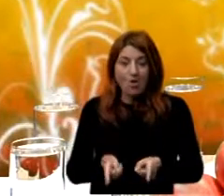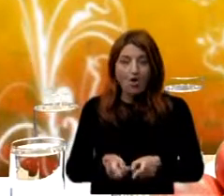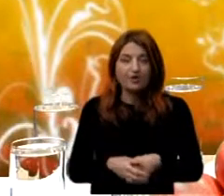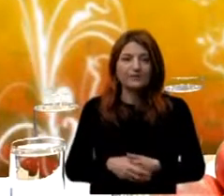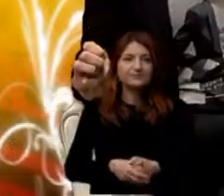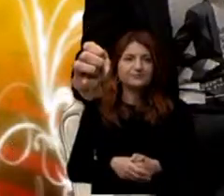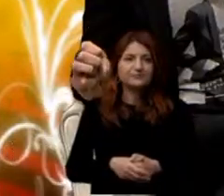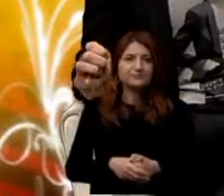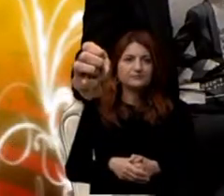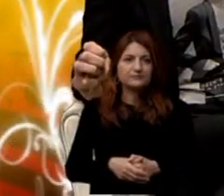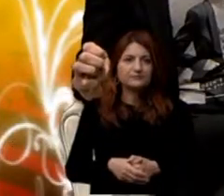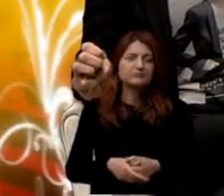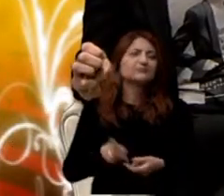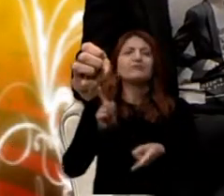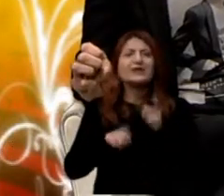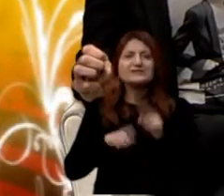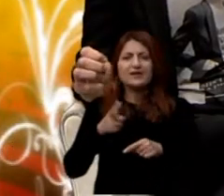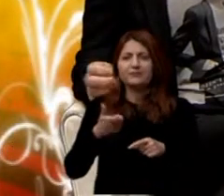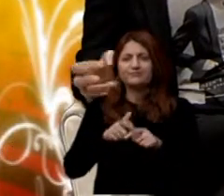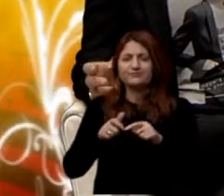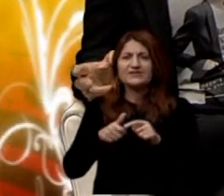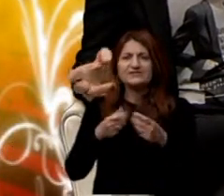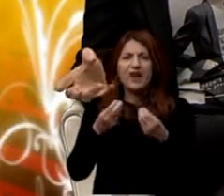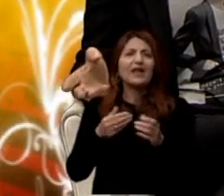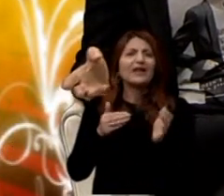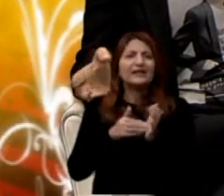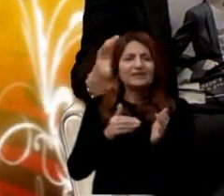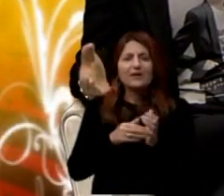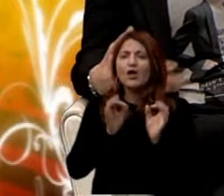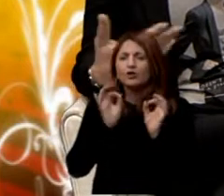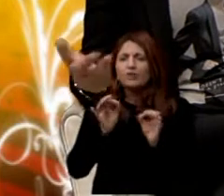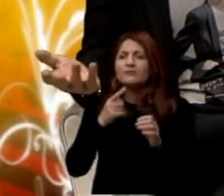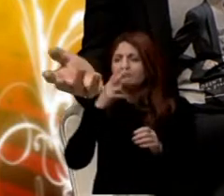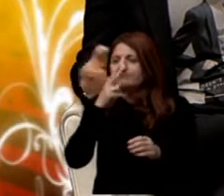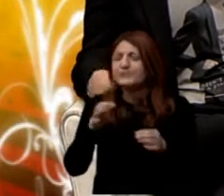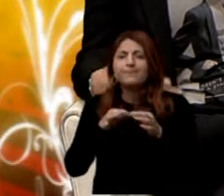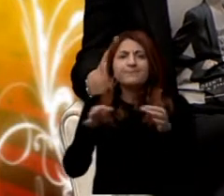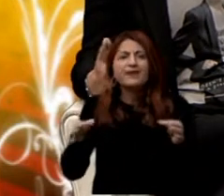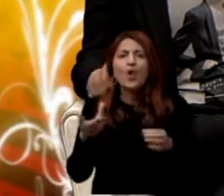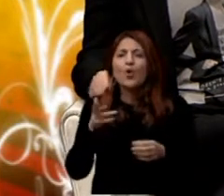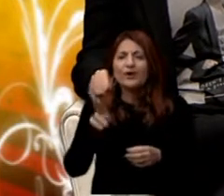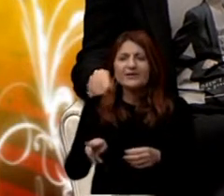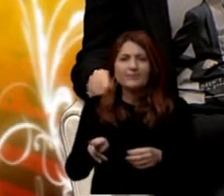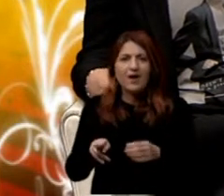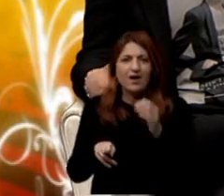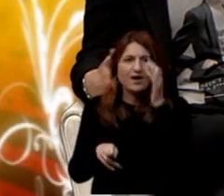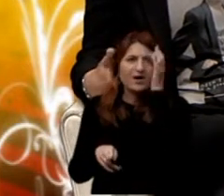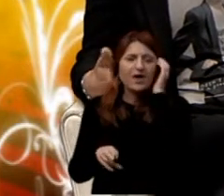neke nutrijente da, imamo pouzdane indikacije da bi trebalo mjeriti u nekim situacijama,